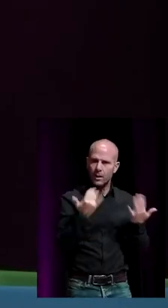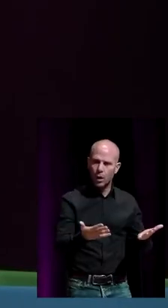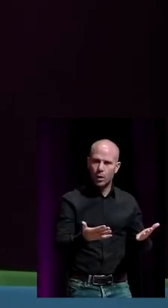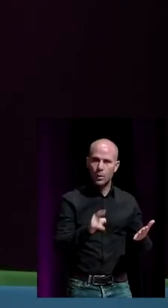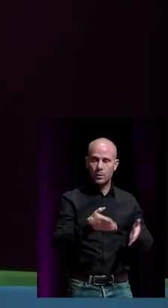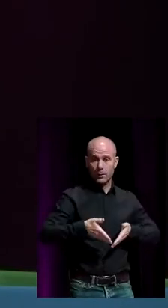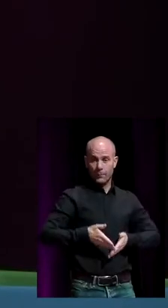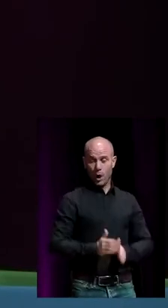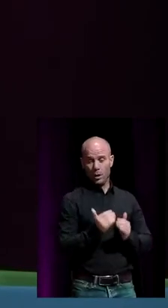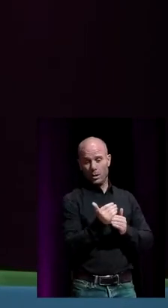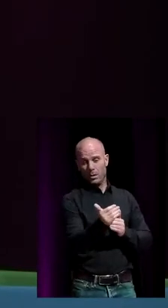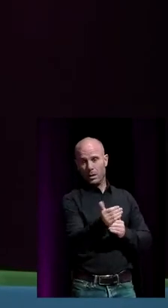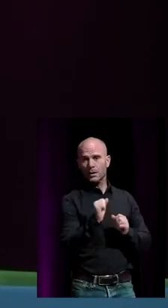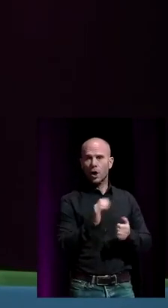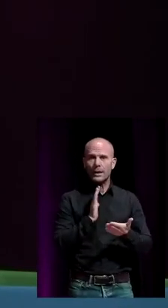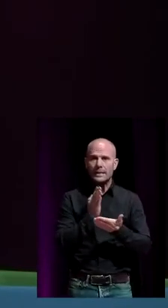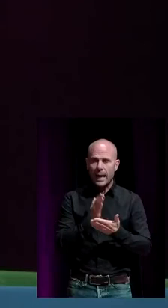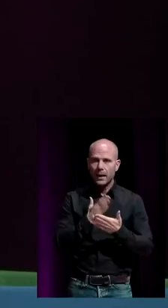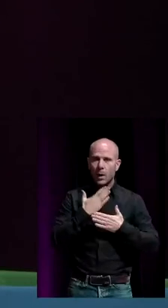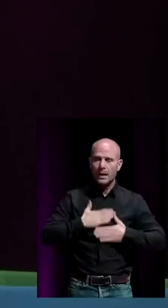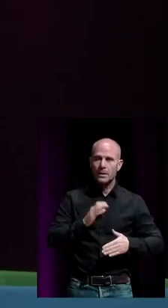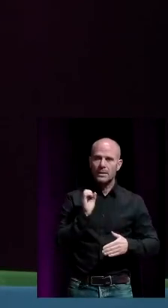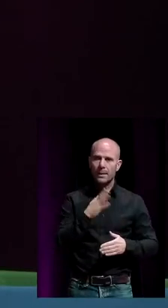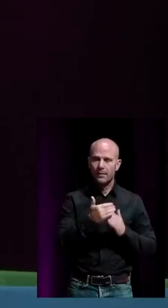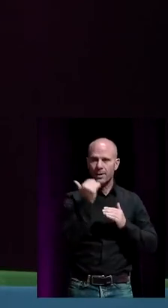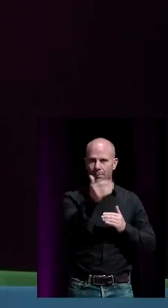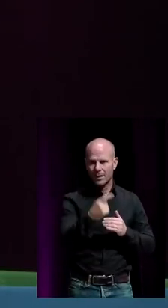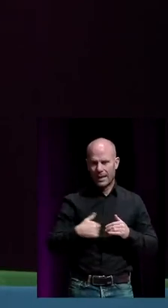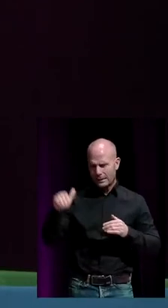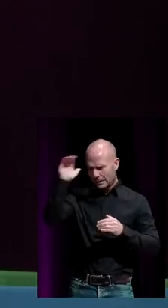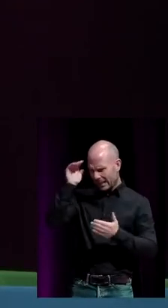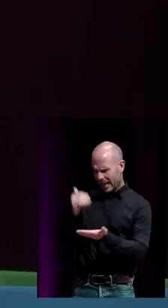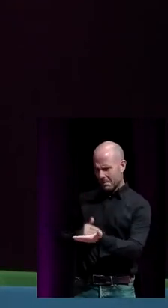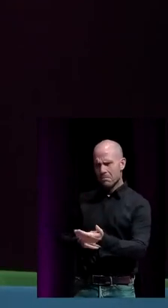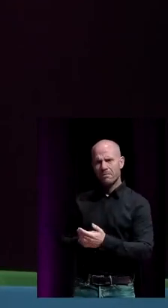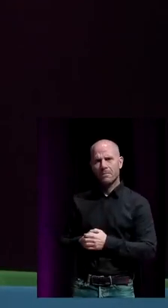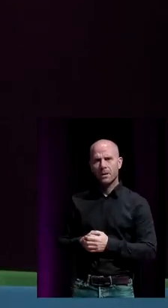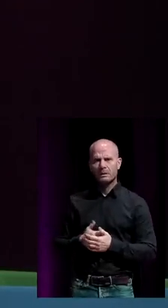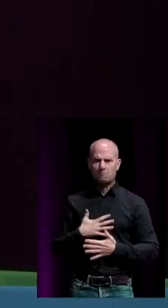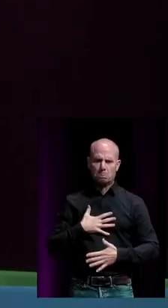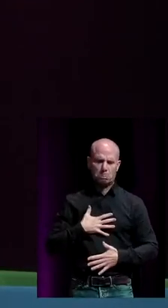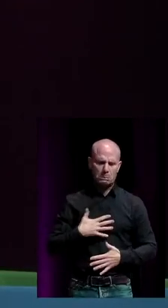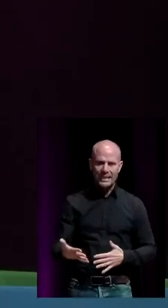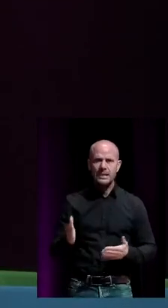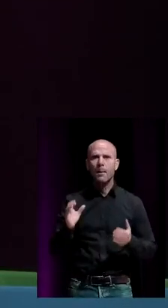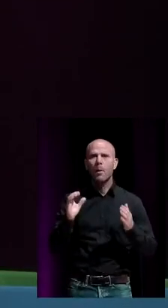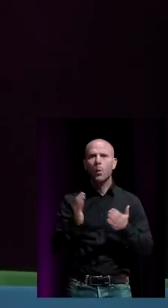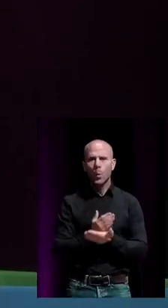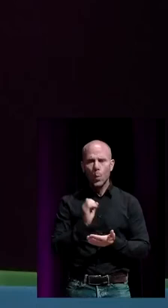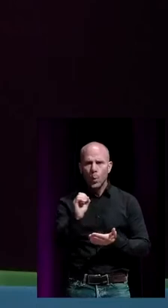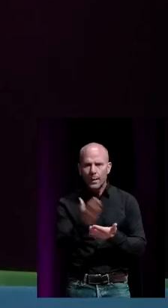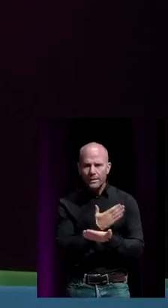att födas ska ha en säker och hälsosam framtid är en skam. Det är pinsamt och det är orättvist.